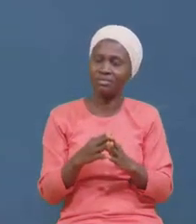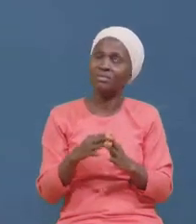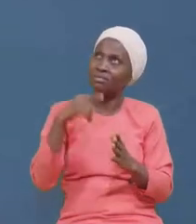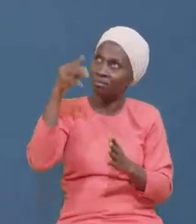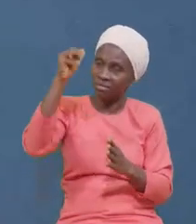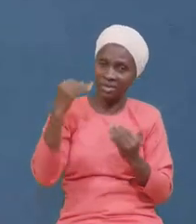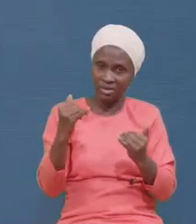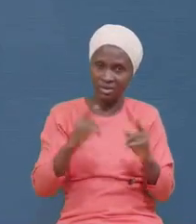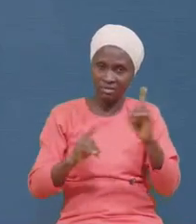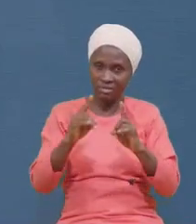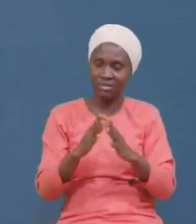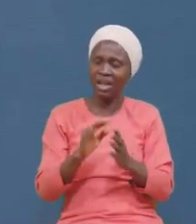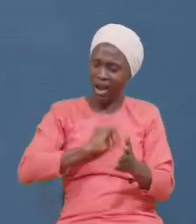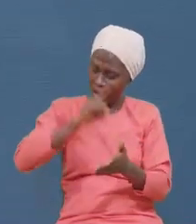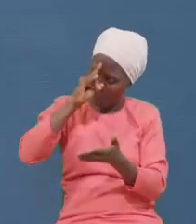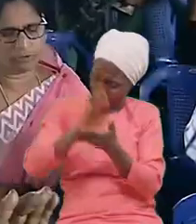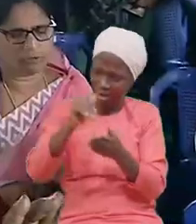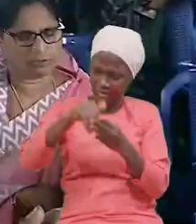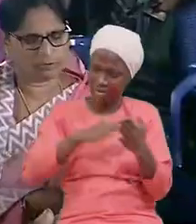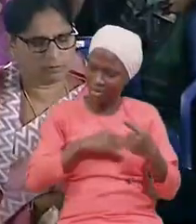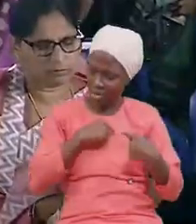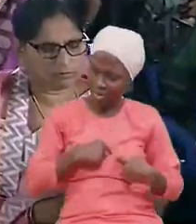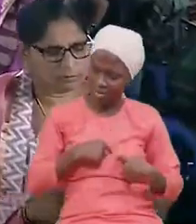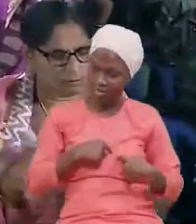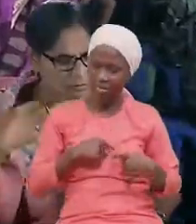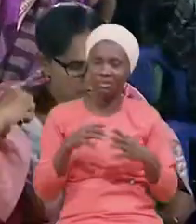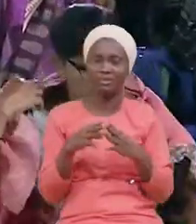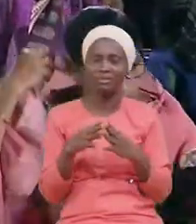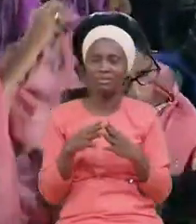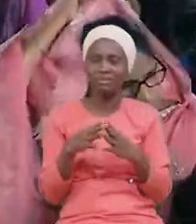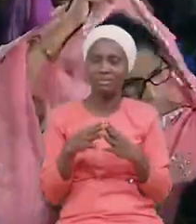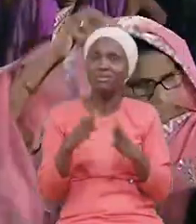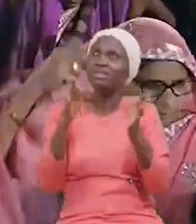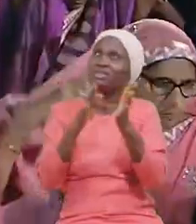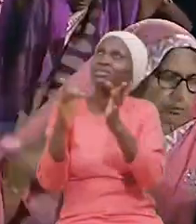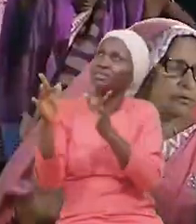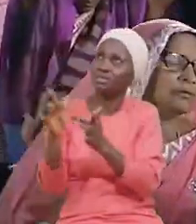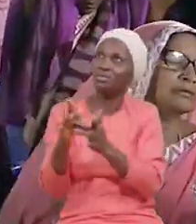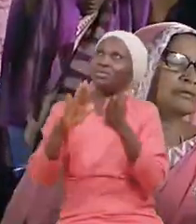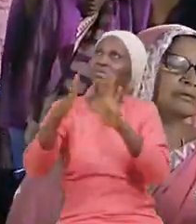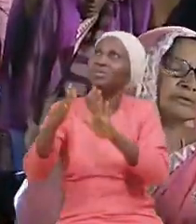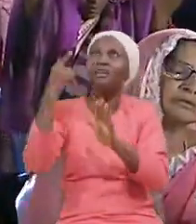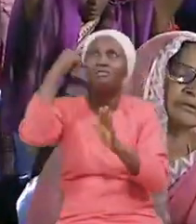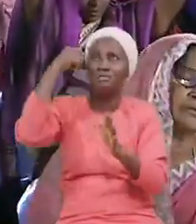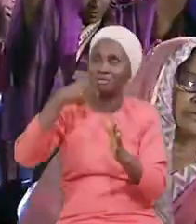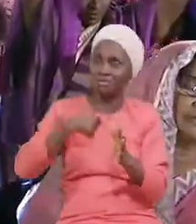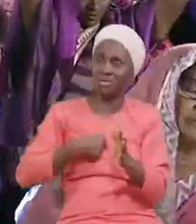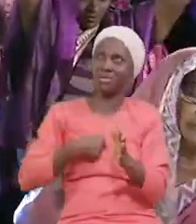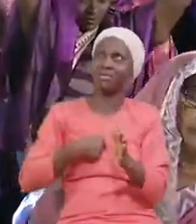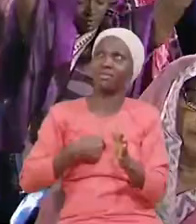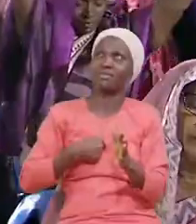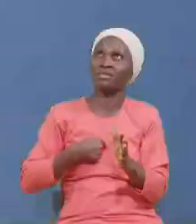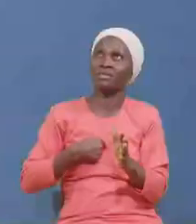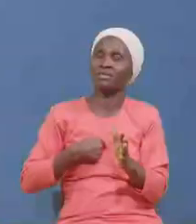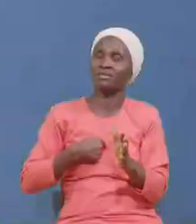ఐ బిలీవ్ ఇన్ మై హార్ట్. ఆయనతో చెప్పండి, నా హృదయములో విశ్వసిస్తున్నాను. జీసస్ డైడ్ ఫర్ మీ. యేసు నా